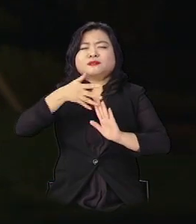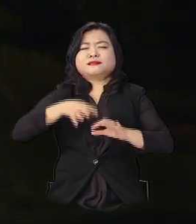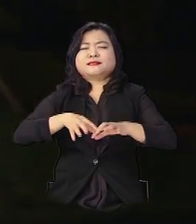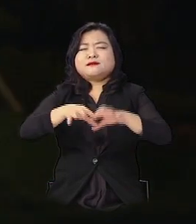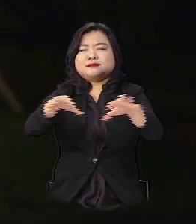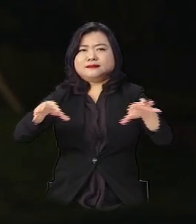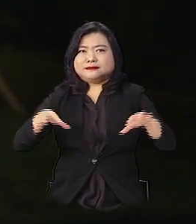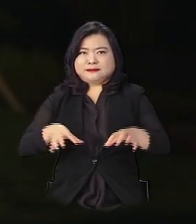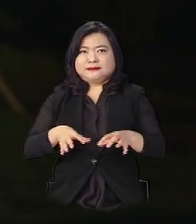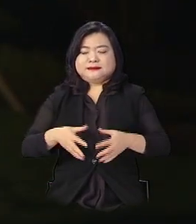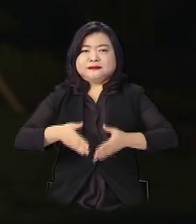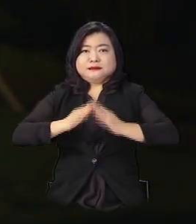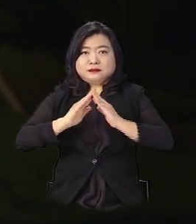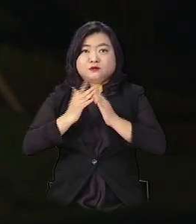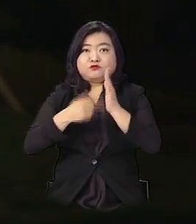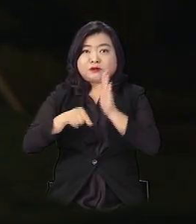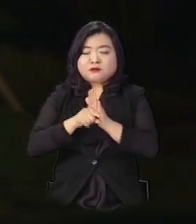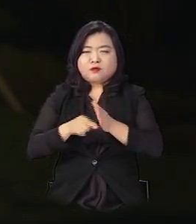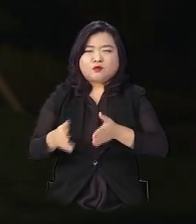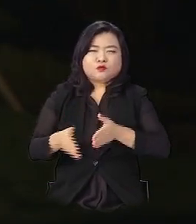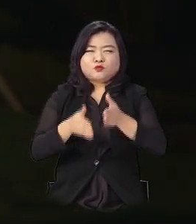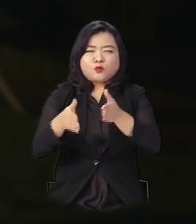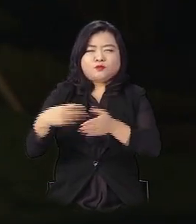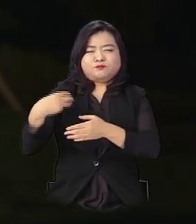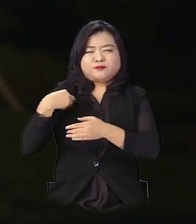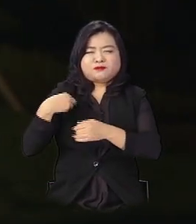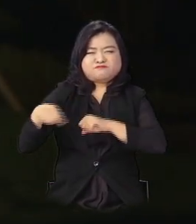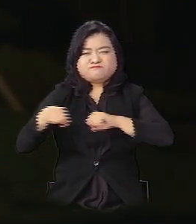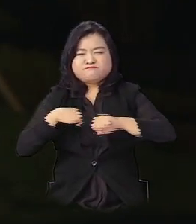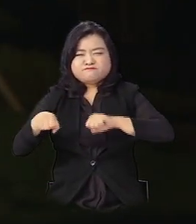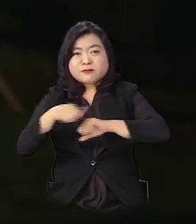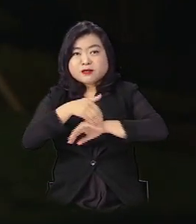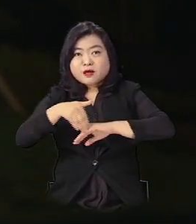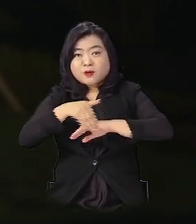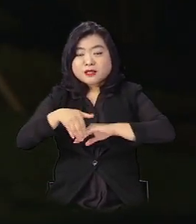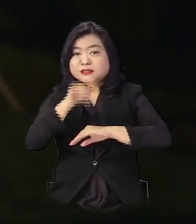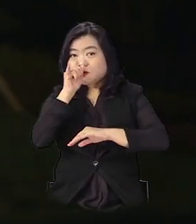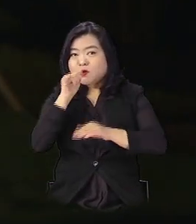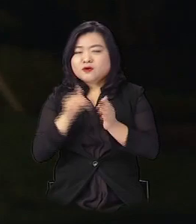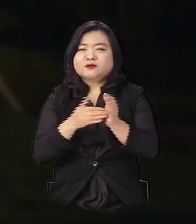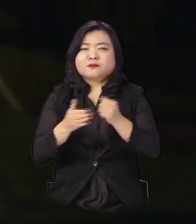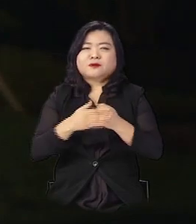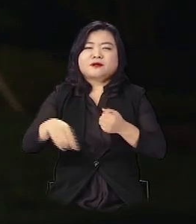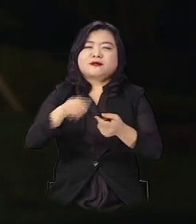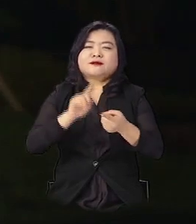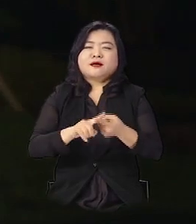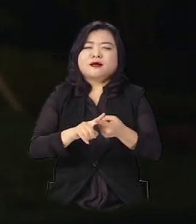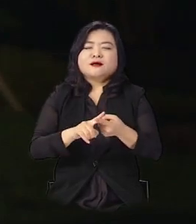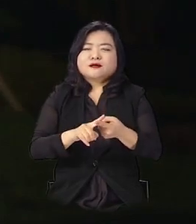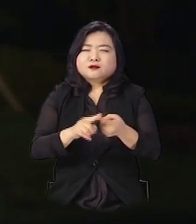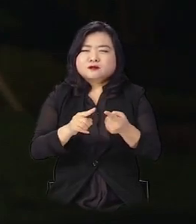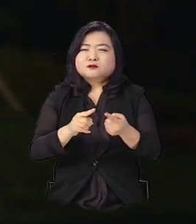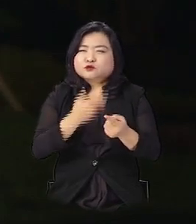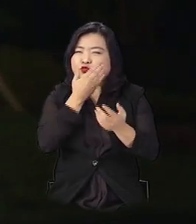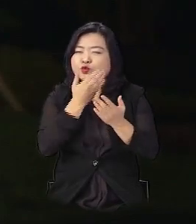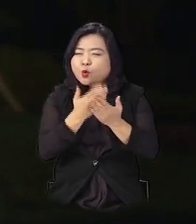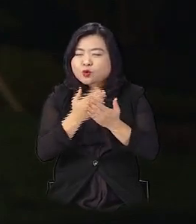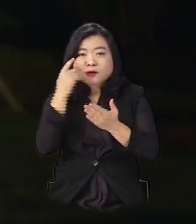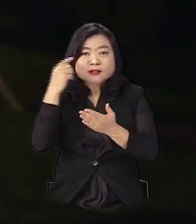이런 것들을 만드는데 도에서 적극적으로 앞장서서 계획을 마련하기 때문에 그런데 주안점을 두고 일을 하고